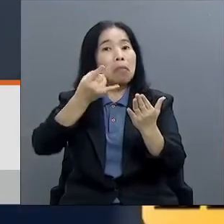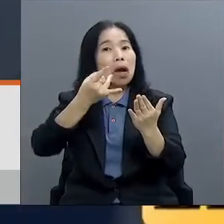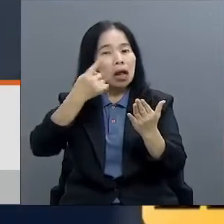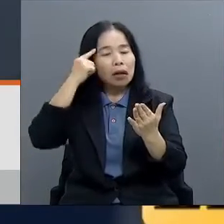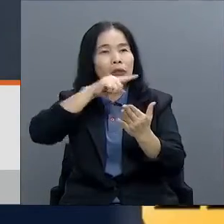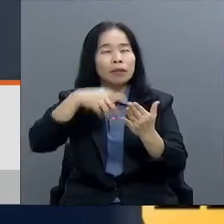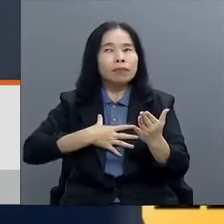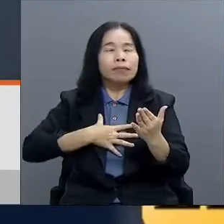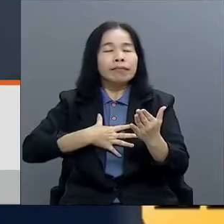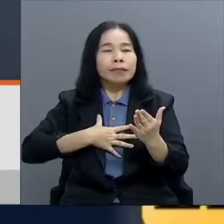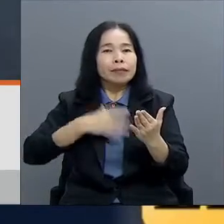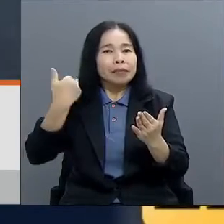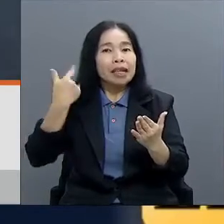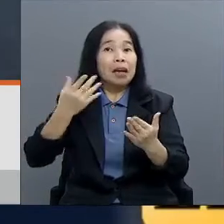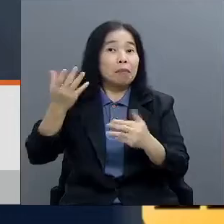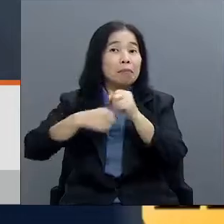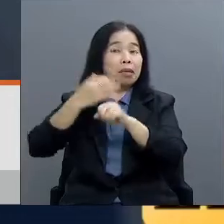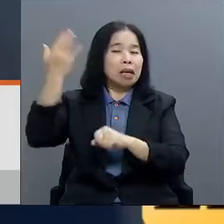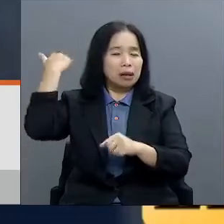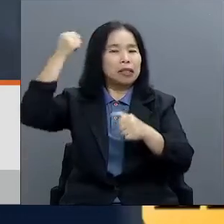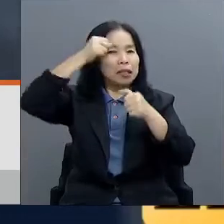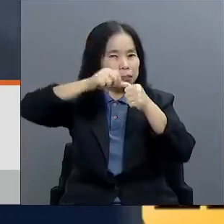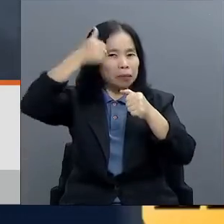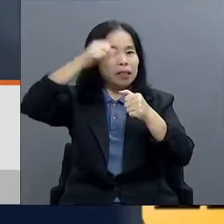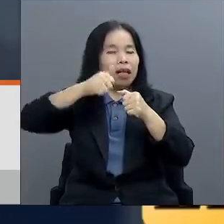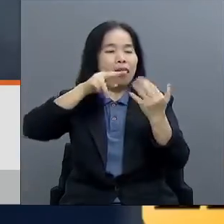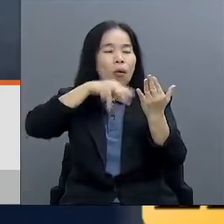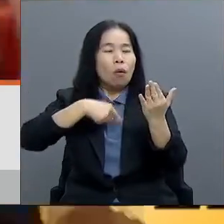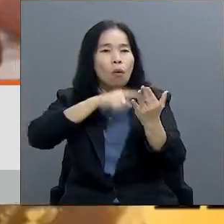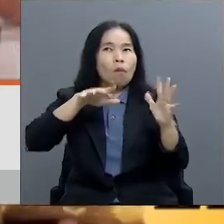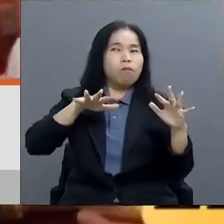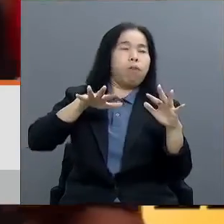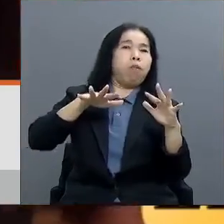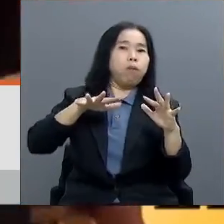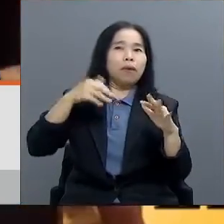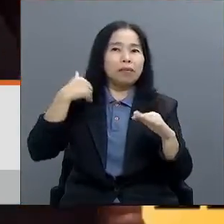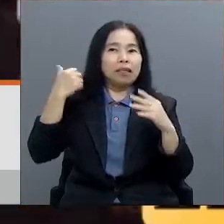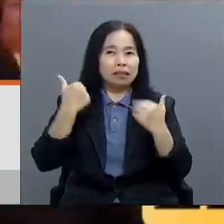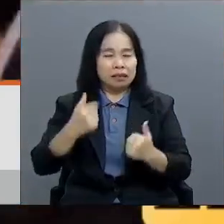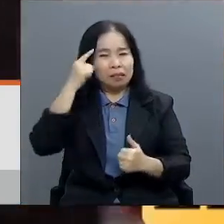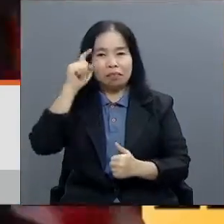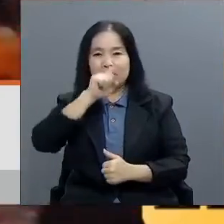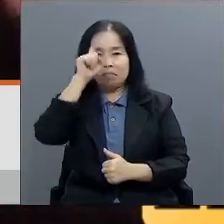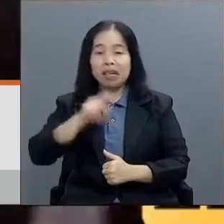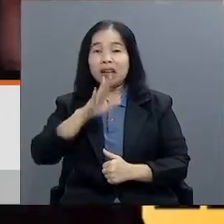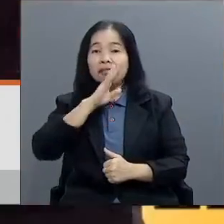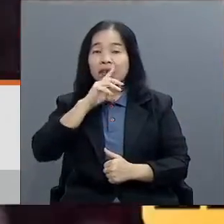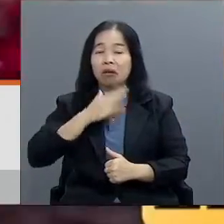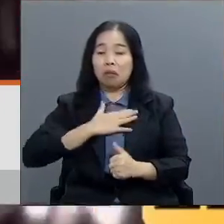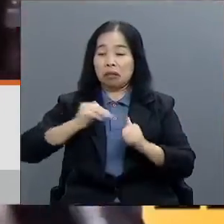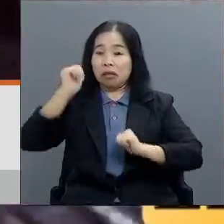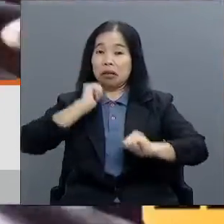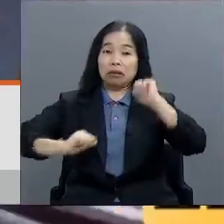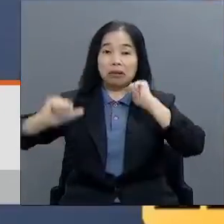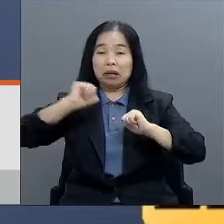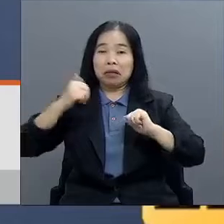ะอึกเว้นเสียแต่ว่าเขาจะพลาดรางวัลไปแบบช็อกโลกซึ่งก็ดูจะเป็นไปได้ยากเมื่อนักแสดงชายกวาดรางวัลมาแทบทุกสำนัก